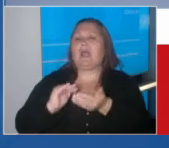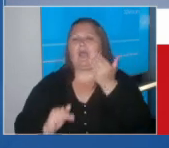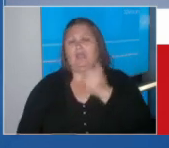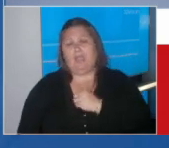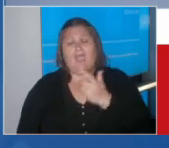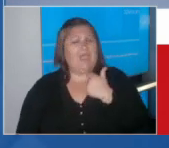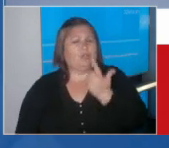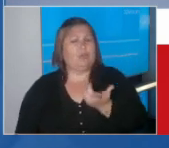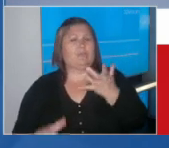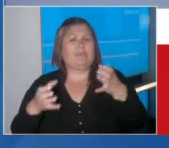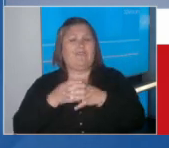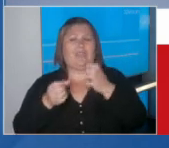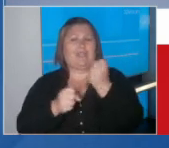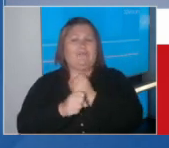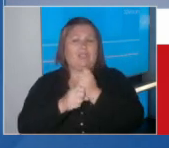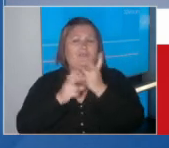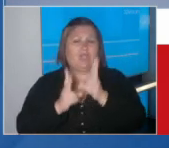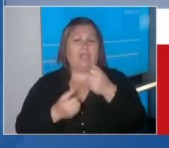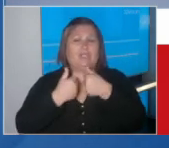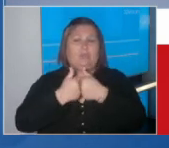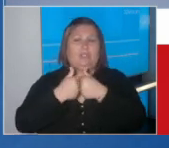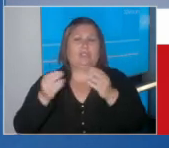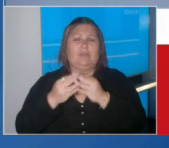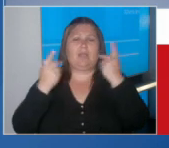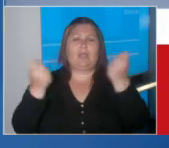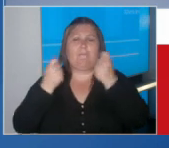העבודה ובכלל, אפשר להתמודד עם הקמפיין הזה?